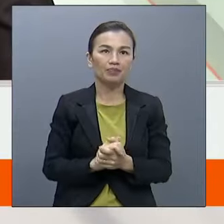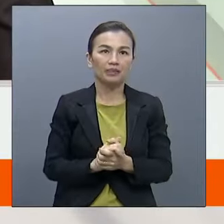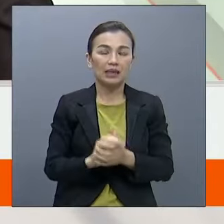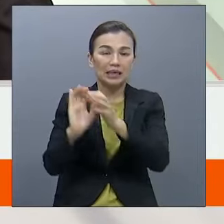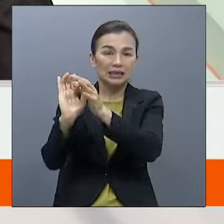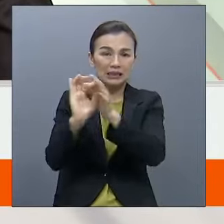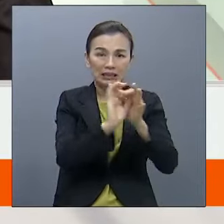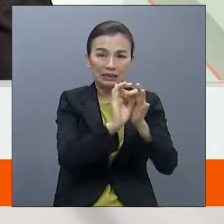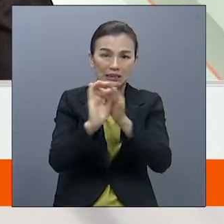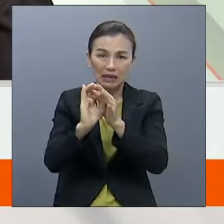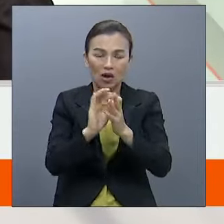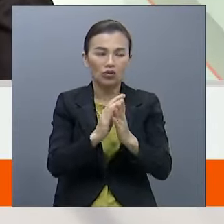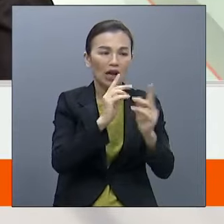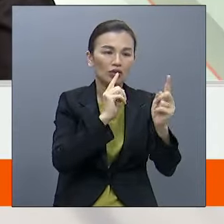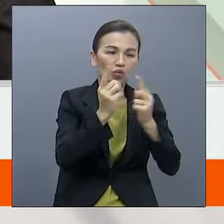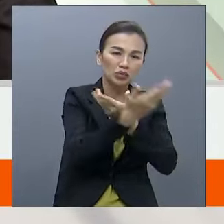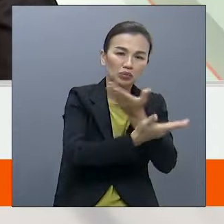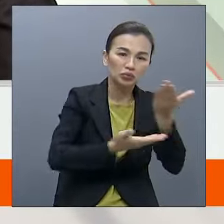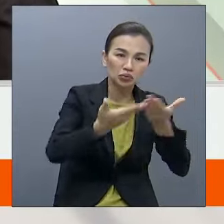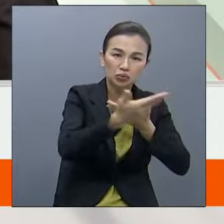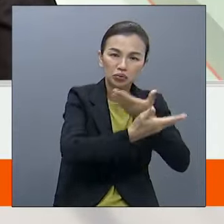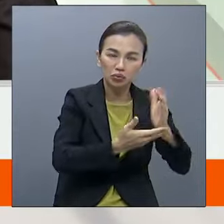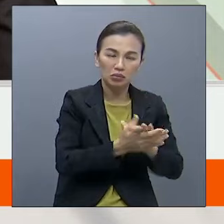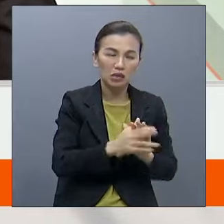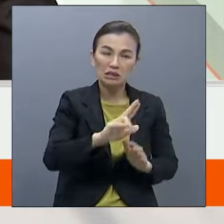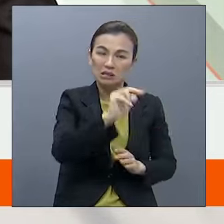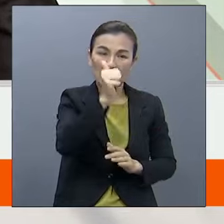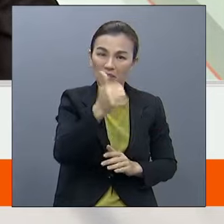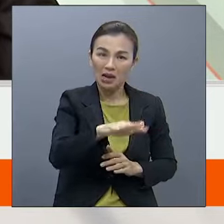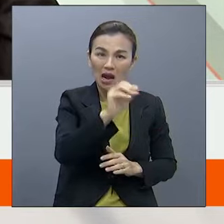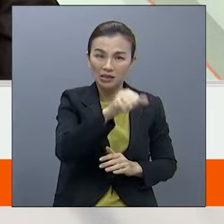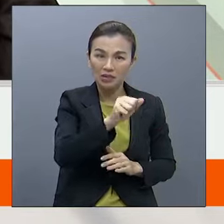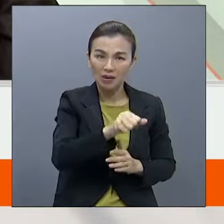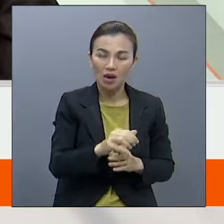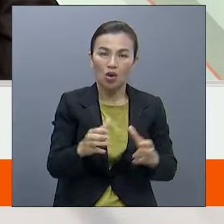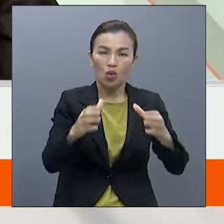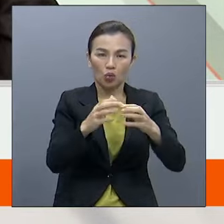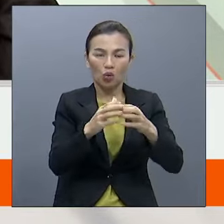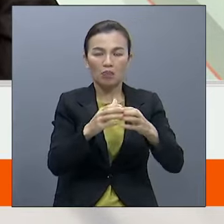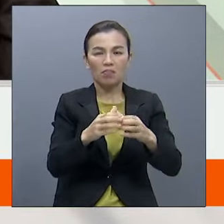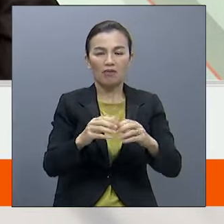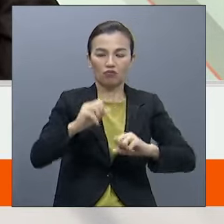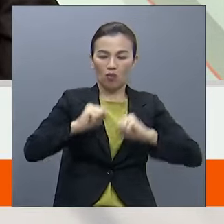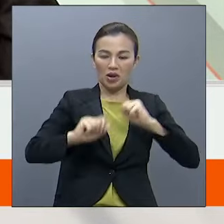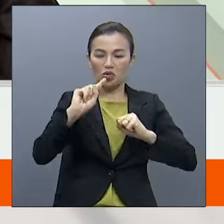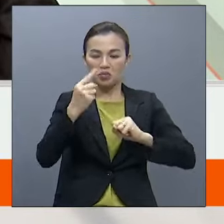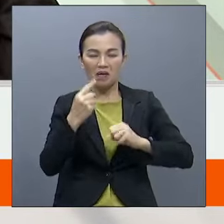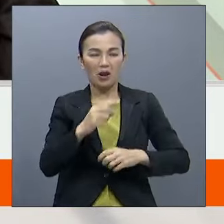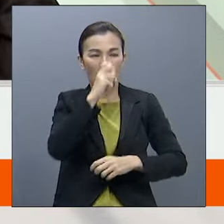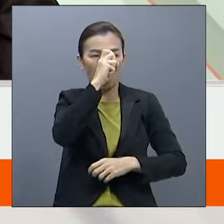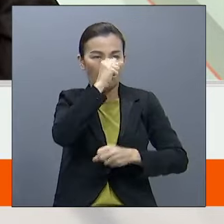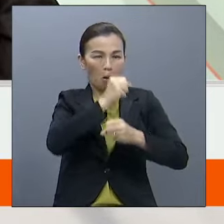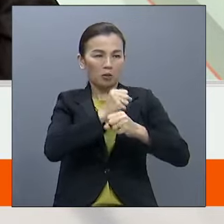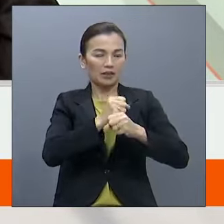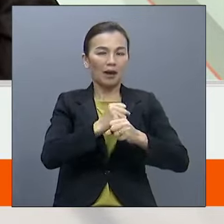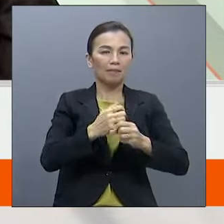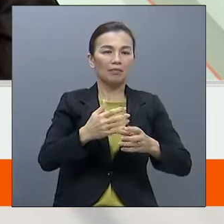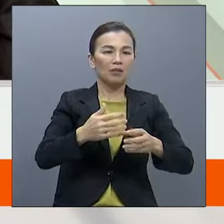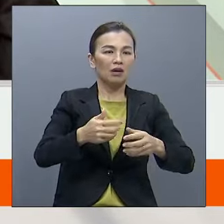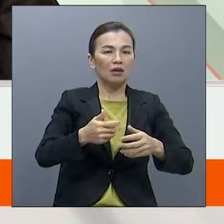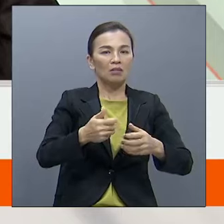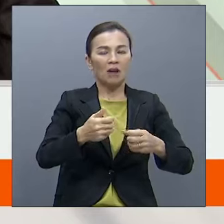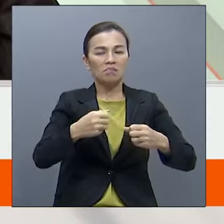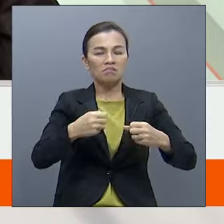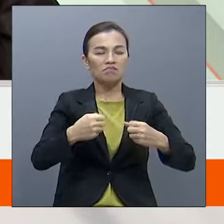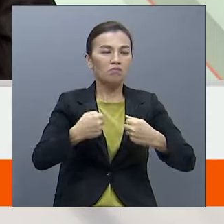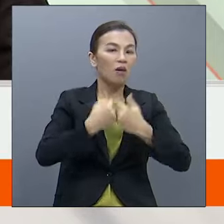าอาจจะยังไม่ได้ผลกับกลุ่มใหม่ๆที่ก้าวขึ้นมาเป็นผู้ปฏิบัติการหรือเปล่าคะ เรื่องนี้ผมก็ไม่รู้นะ